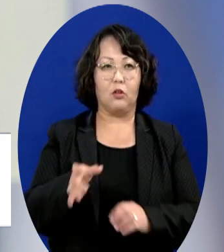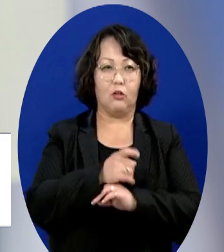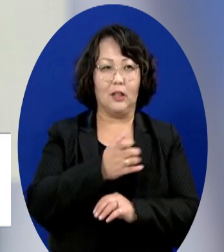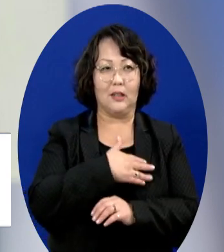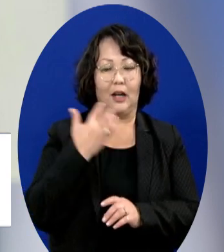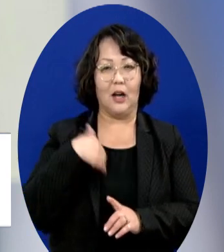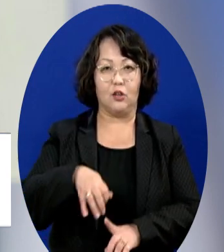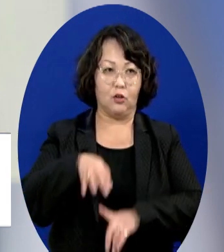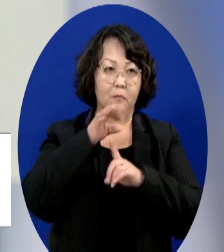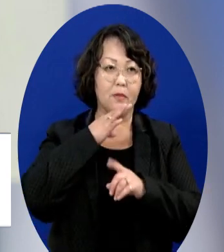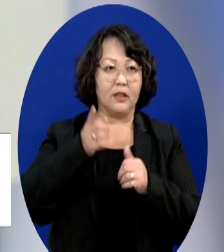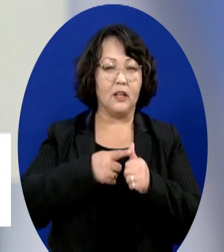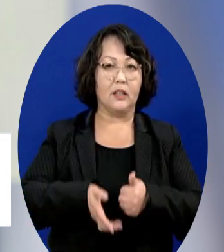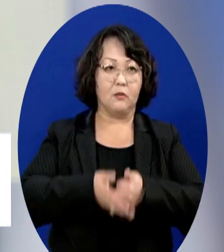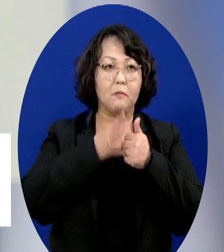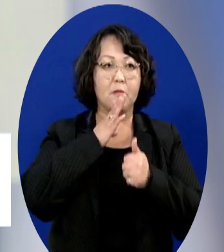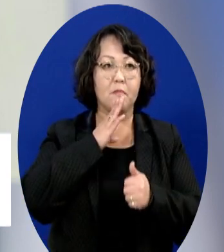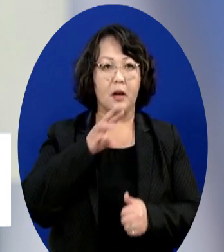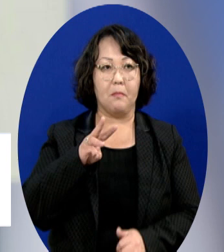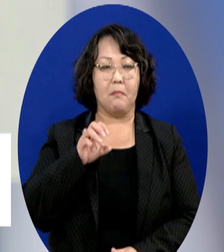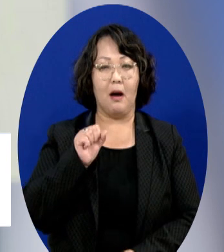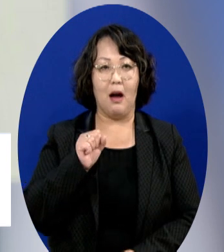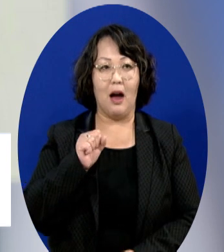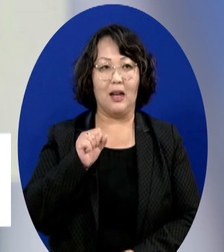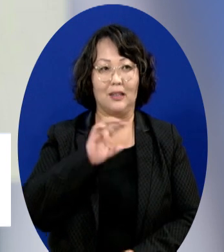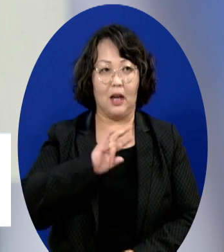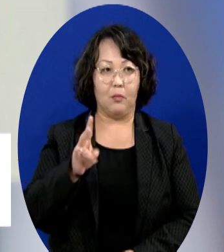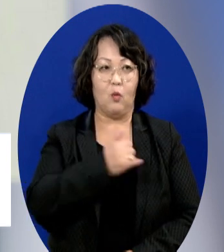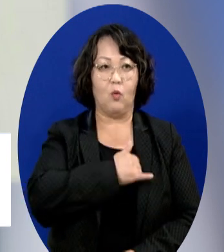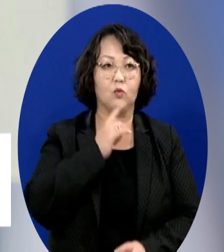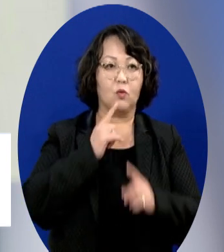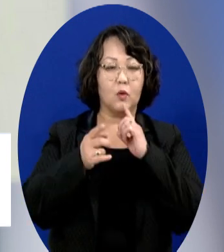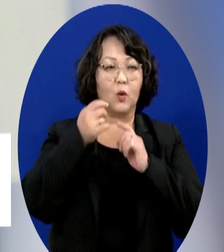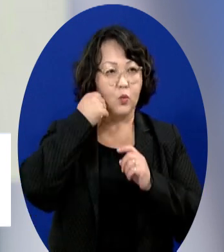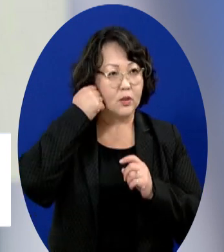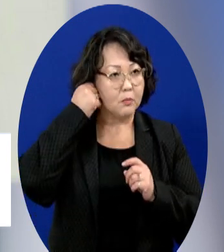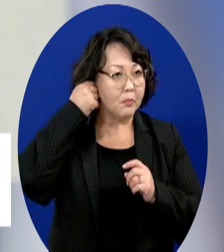Монгол ардын намын хорооны дарга Сумья Базрыг нийслэлийн засаг дарга бөгөөд Улаанбаатар